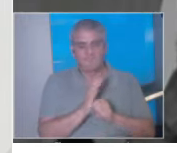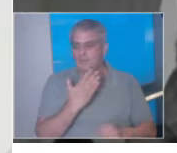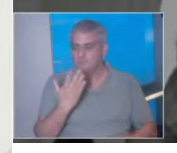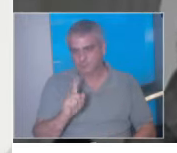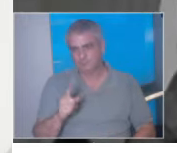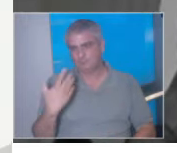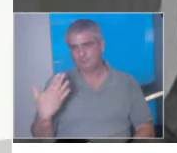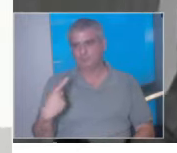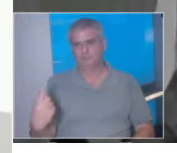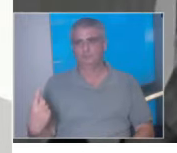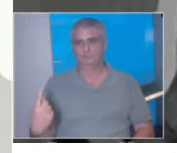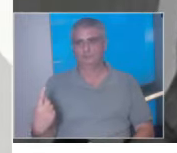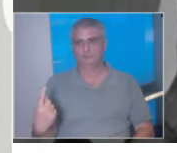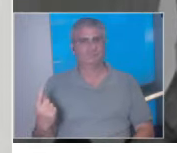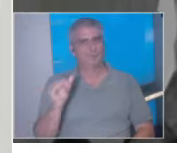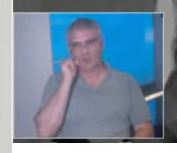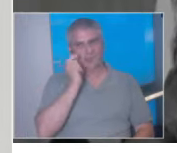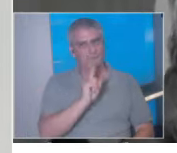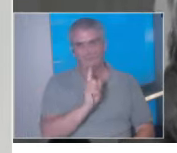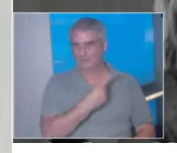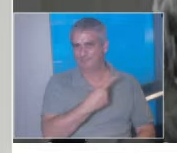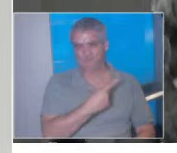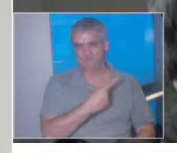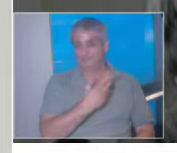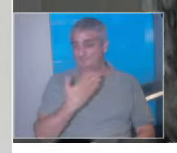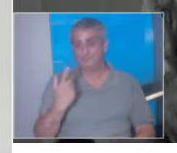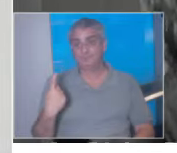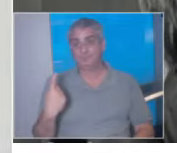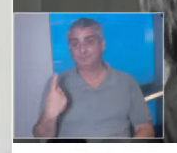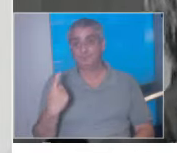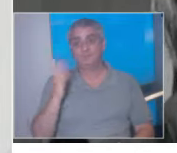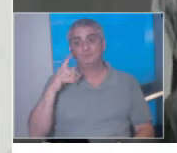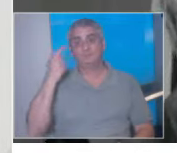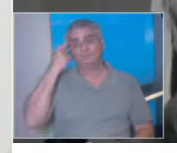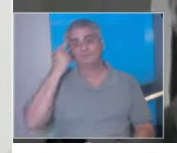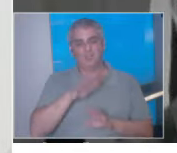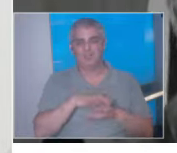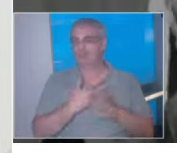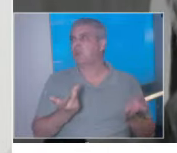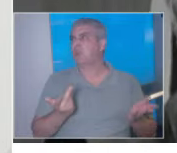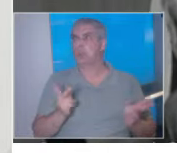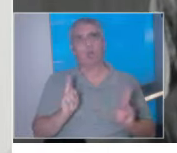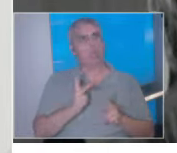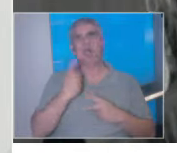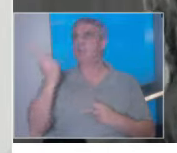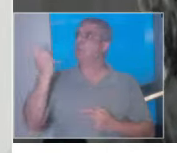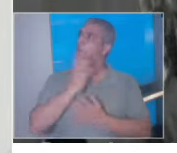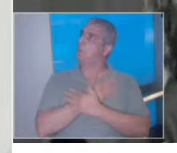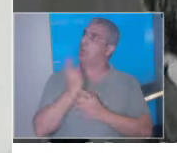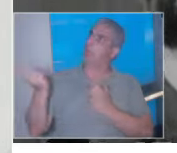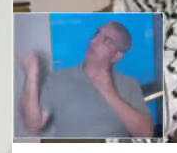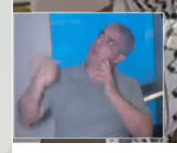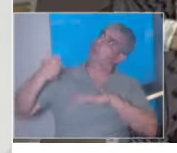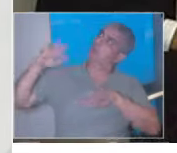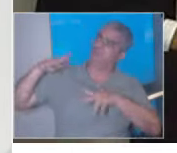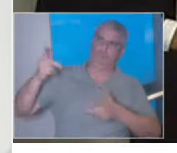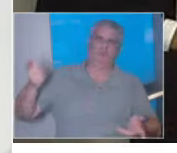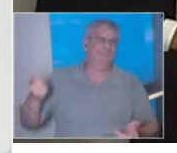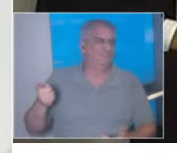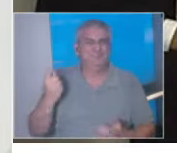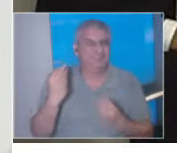המזרח, זה עדות המזרח עצמם, לא אשכנזים. עדות המזרח עצמם כנראה יש להם איזו הרגשה לא טובה, לא יכול להיות מישהו בעדות המזרח ראש ממשלה, זה